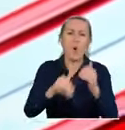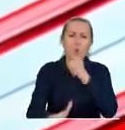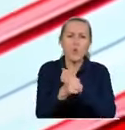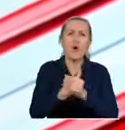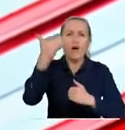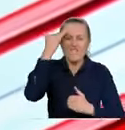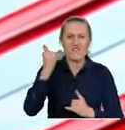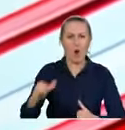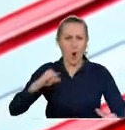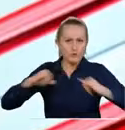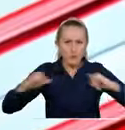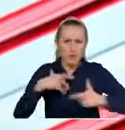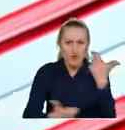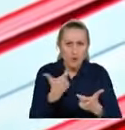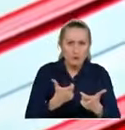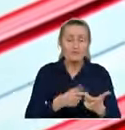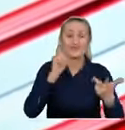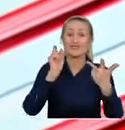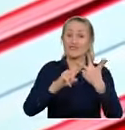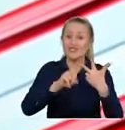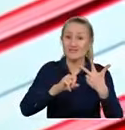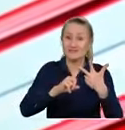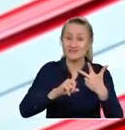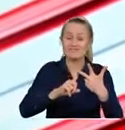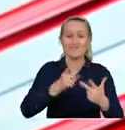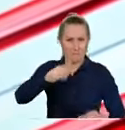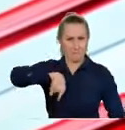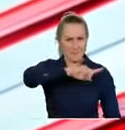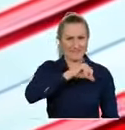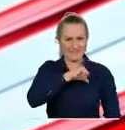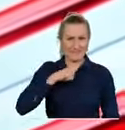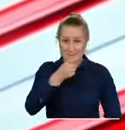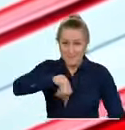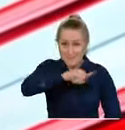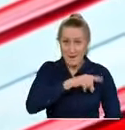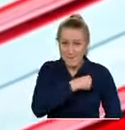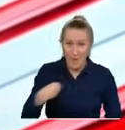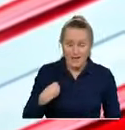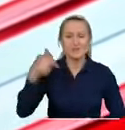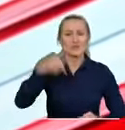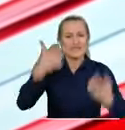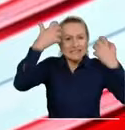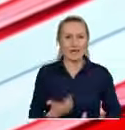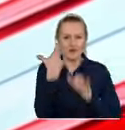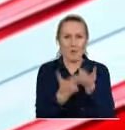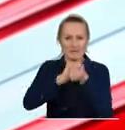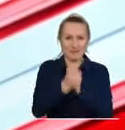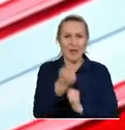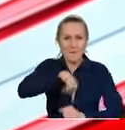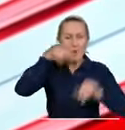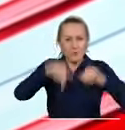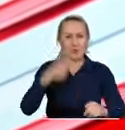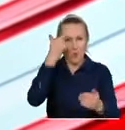gospodarzem. I po trzecie, proszę państwa, my sami jako Polacy musimy chcieć tej zmiany i musimy w nią